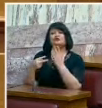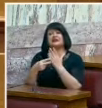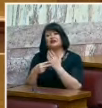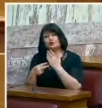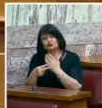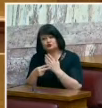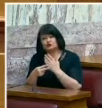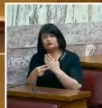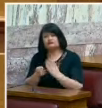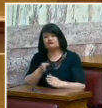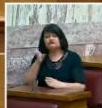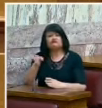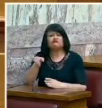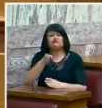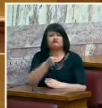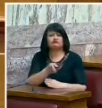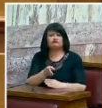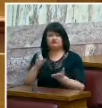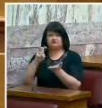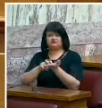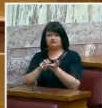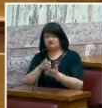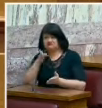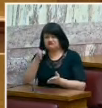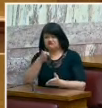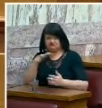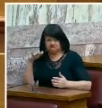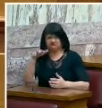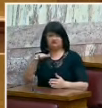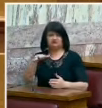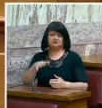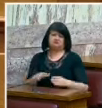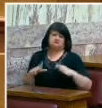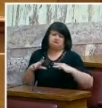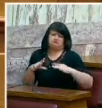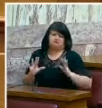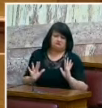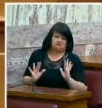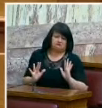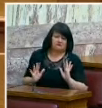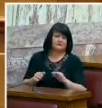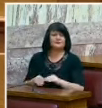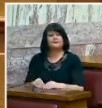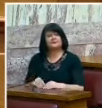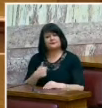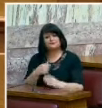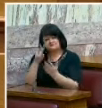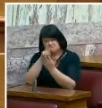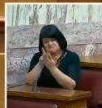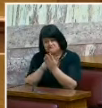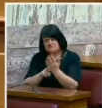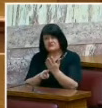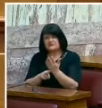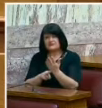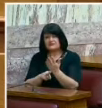που αντιμετωπίζει πρεσβείες τις οποίες επιτίθεται ανενόχλητος. Διαβάζω